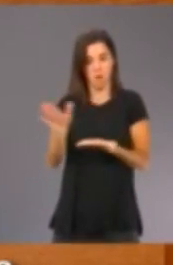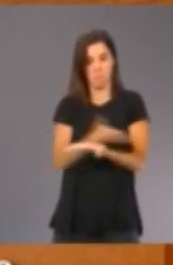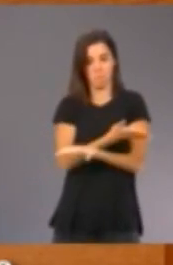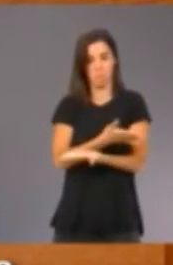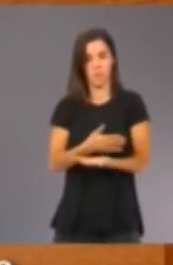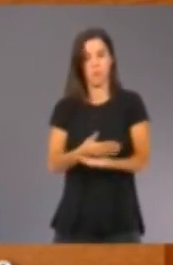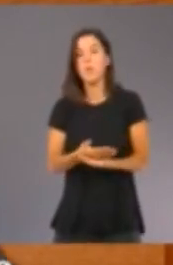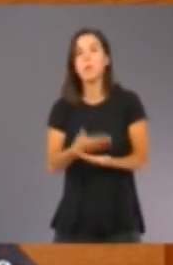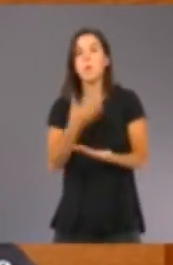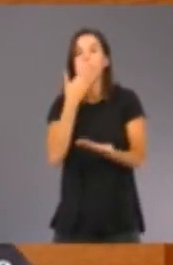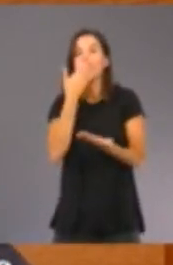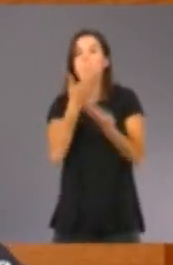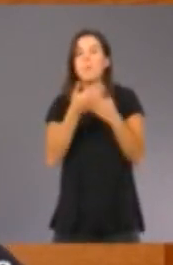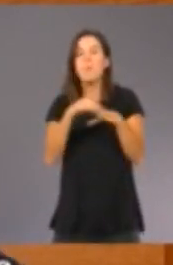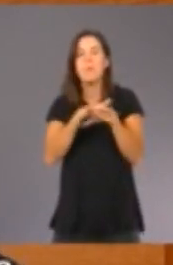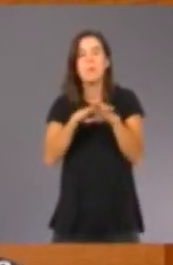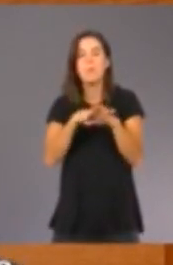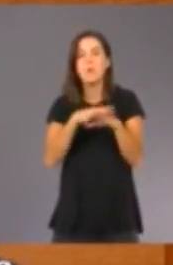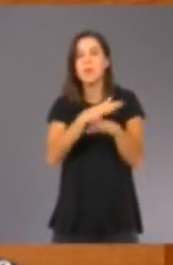Jo li m'he de perdó per allò que vostè vulgui.